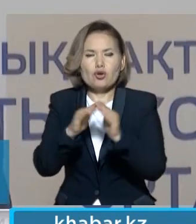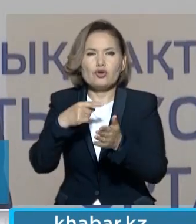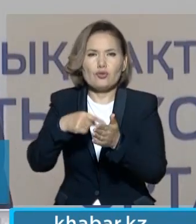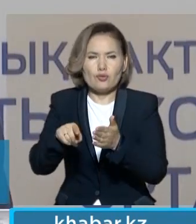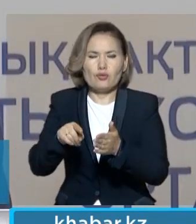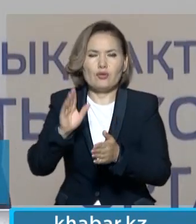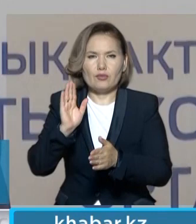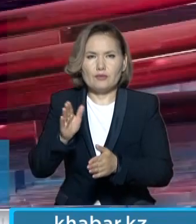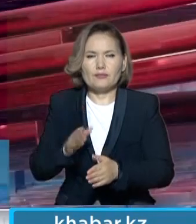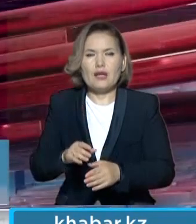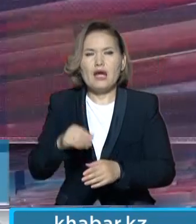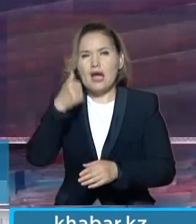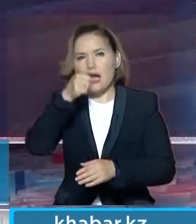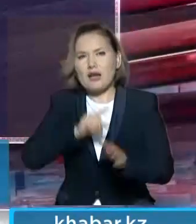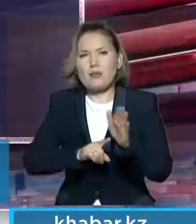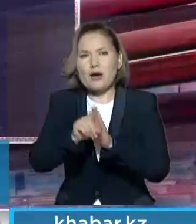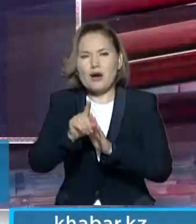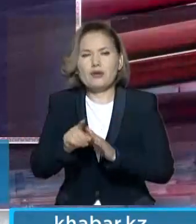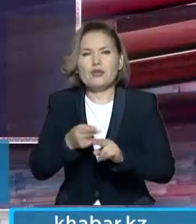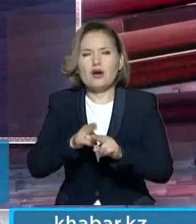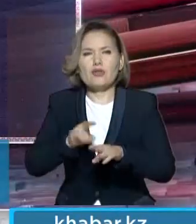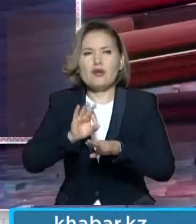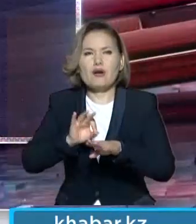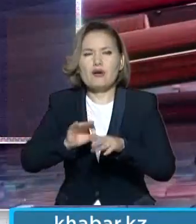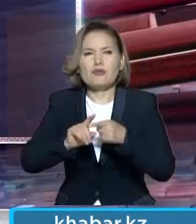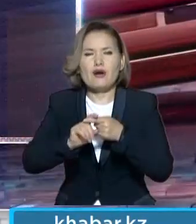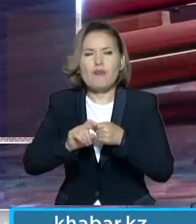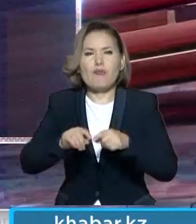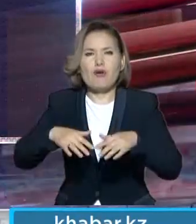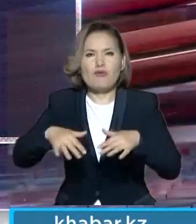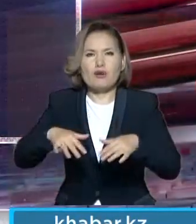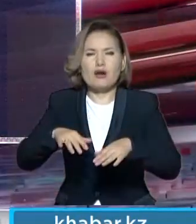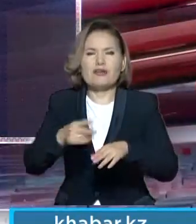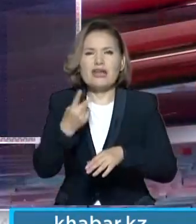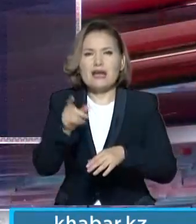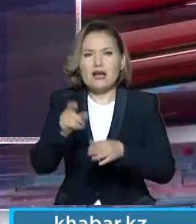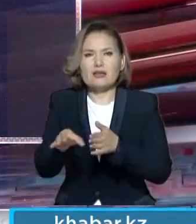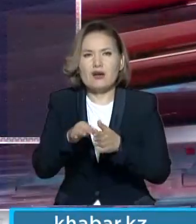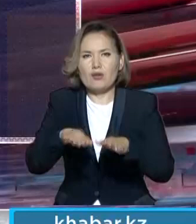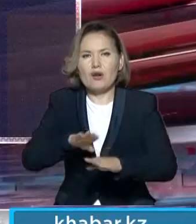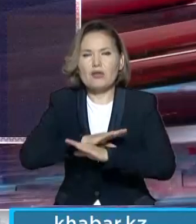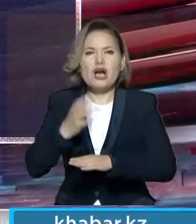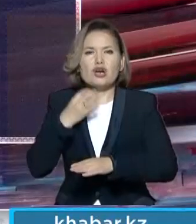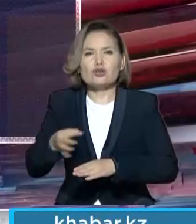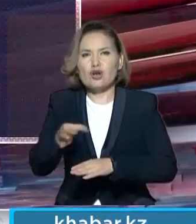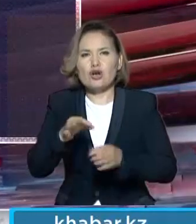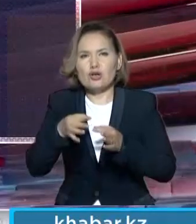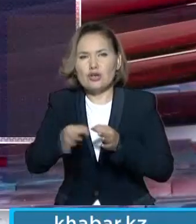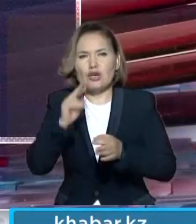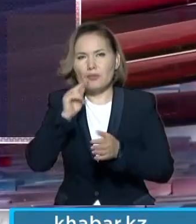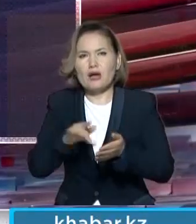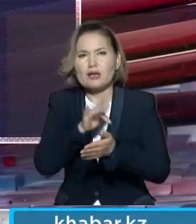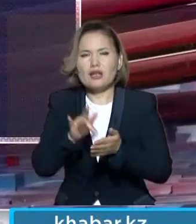ауыр. Жыл басынан бері Конго қырымғанды безгегінен 2 адам көз жұмды, олар Қызылорда облысы мен Шымкент қаласында тұрған.